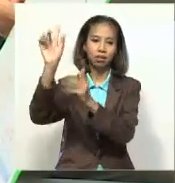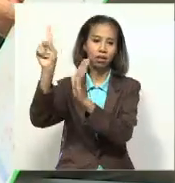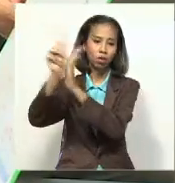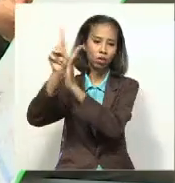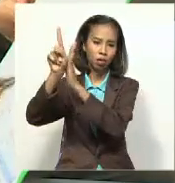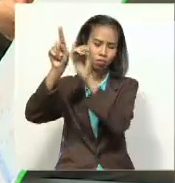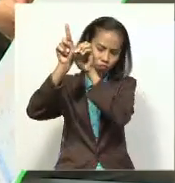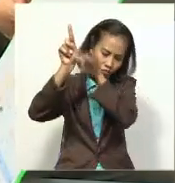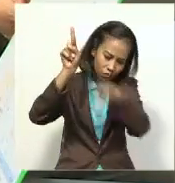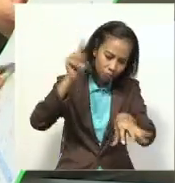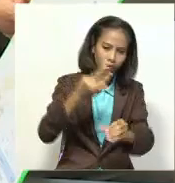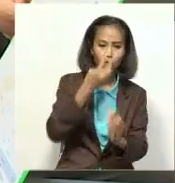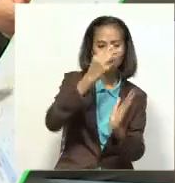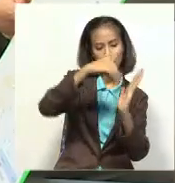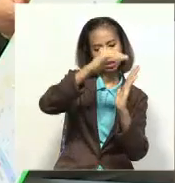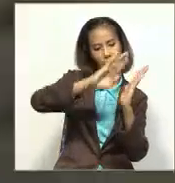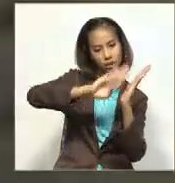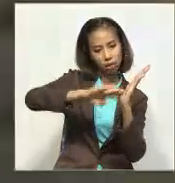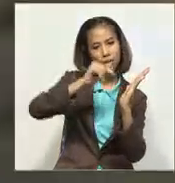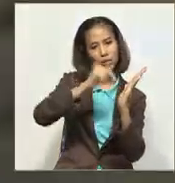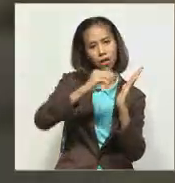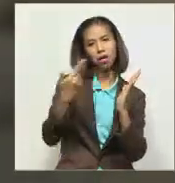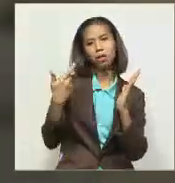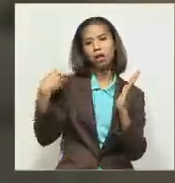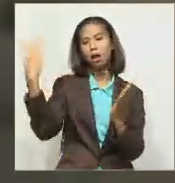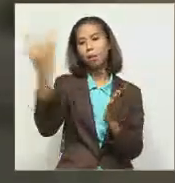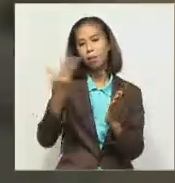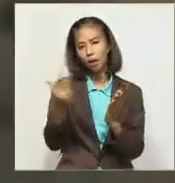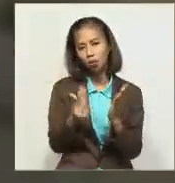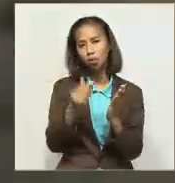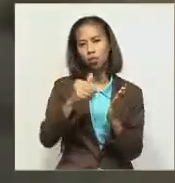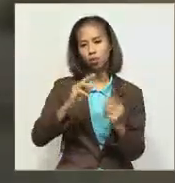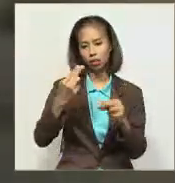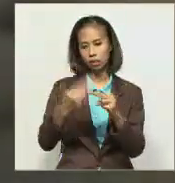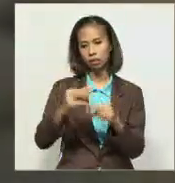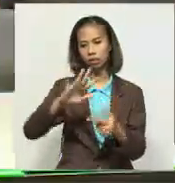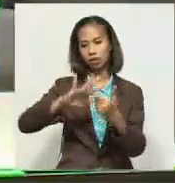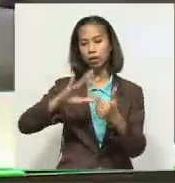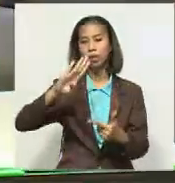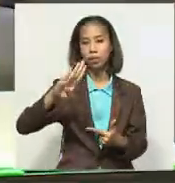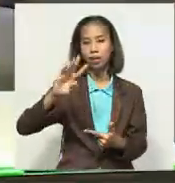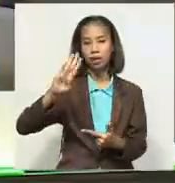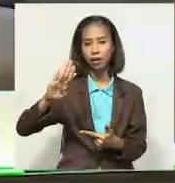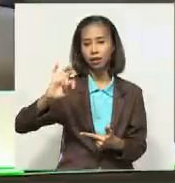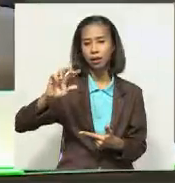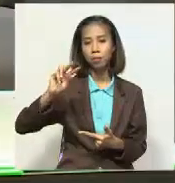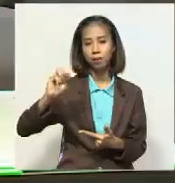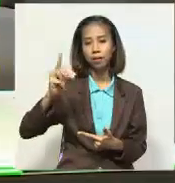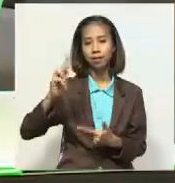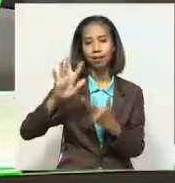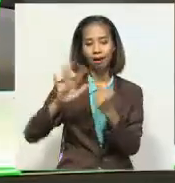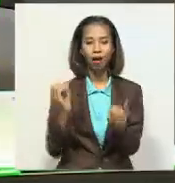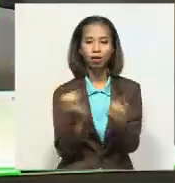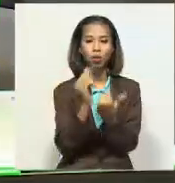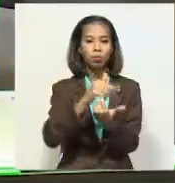าคเหนือภาคตะวันออกเฉียงเหนือล่าสุดพบว่าอิทธิพลจากพายุเบบินคาที่เพิ่งผ่านพ้นไปทำให้เกิดน้ำท่วมเล็กน้อยในหลาย